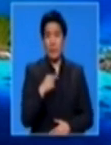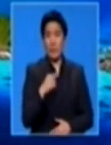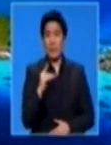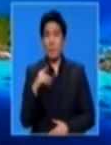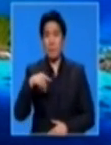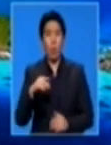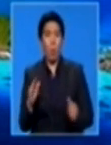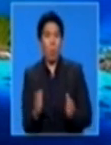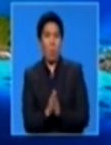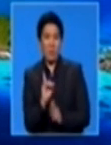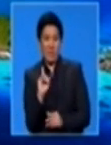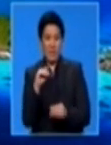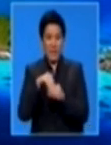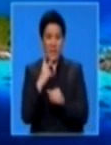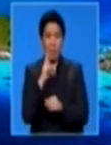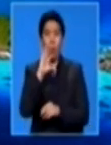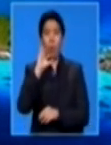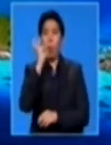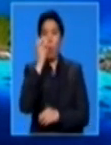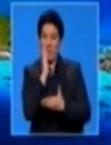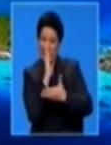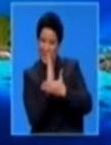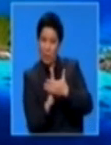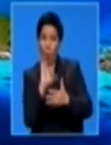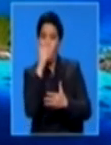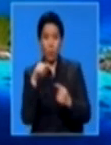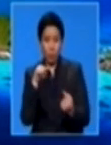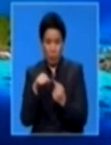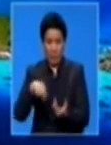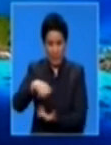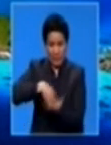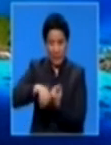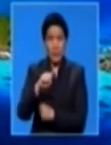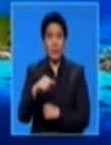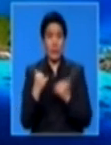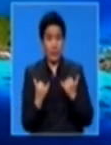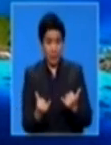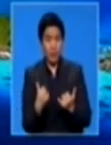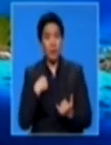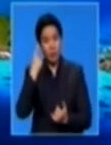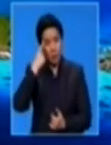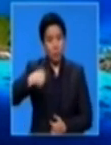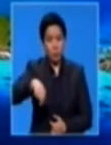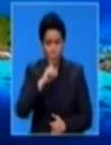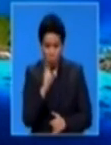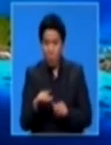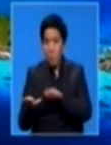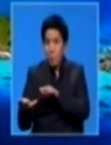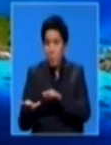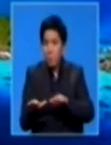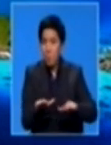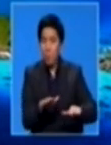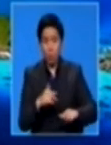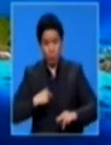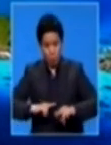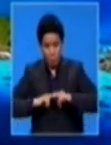ครับแล้วก็ครอบคลุมประชากรถึงครึ่งหนึ่งของโลกดังนั้นพี่น้องและทุกภาคส่วนควรใช้ความพร้อมของต